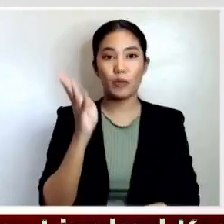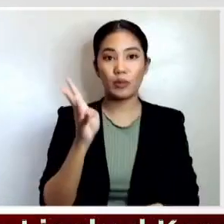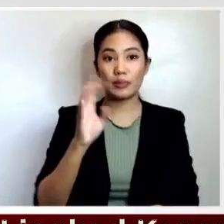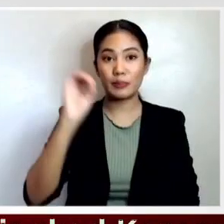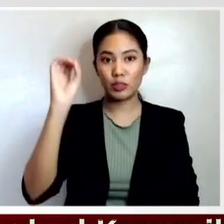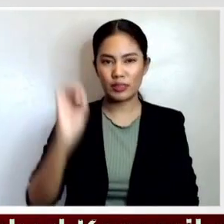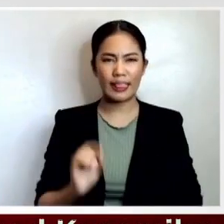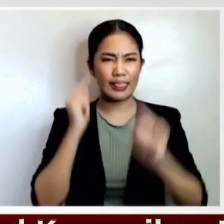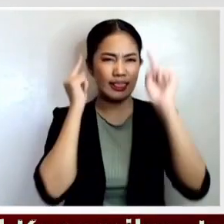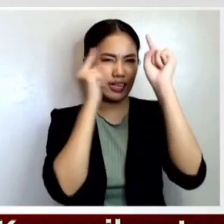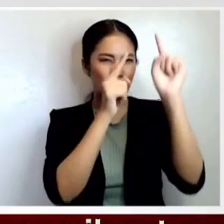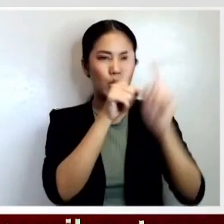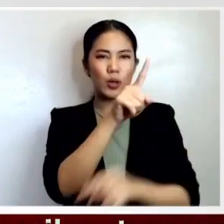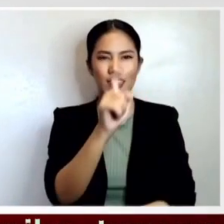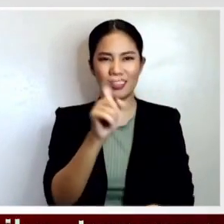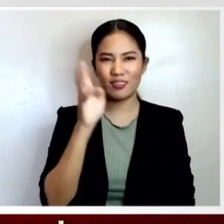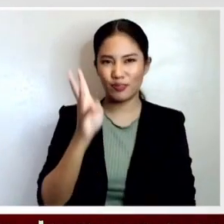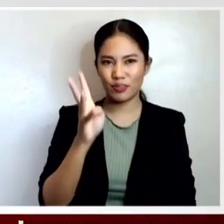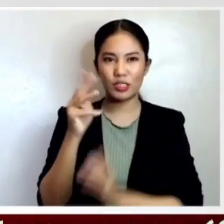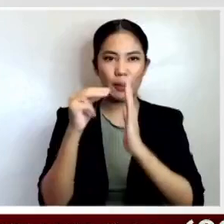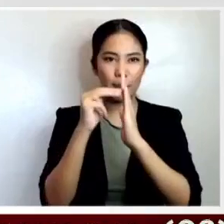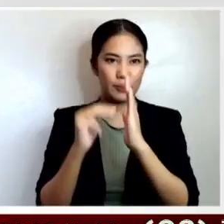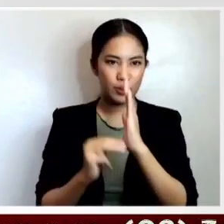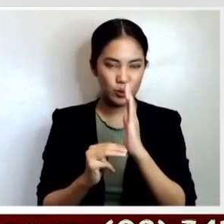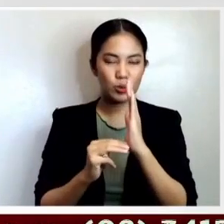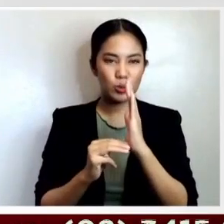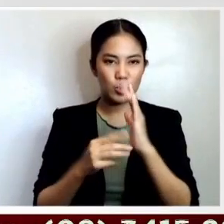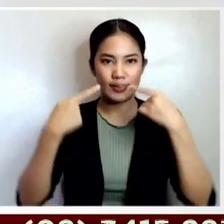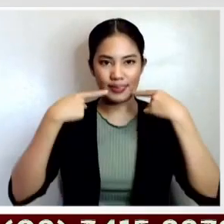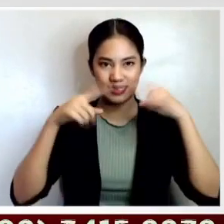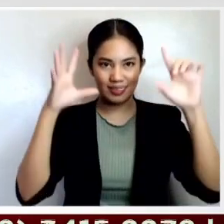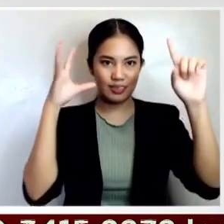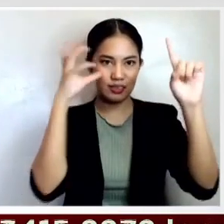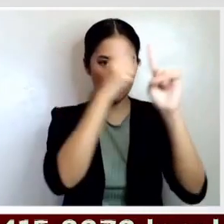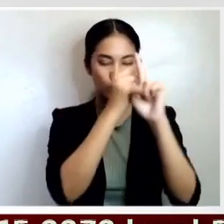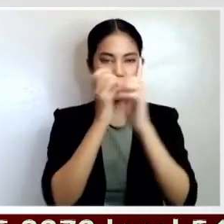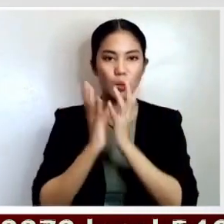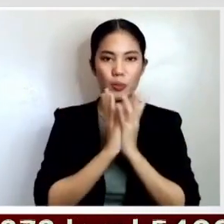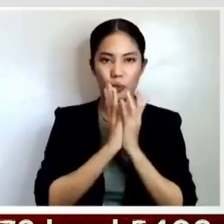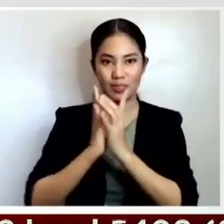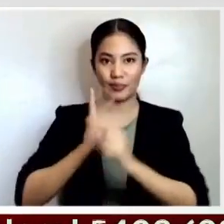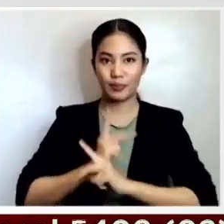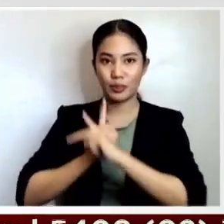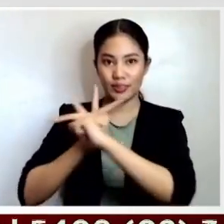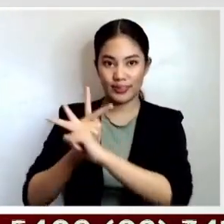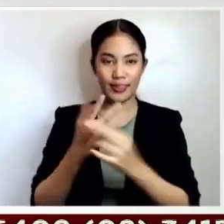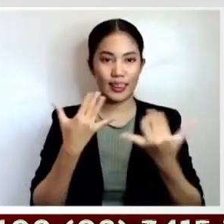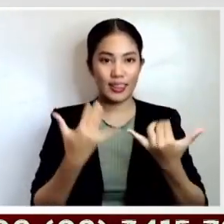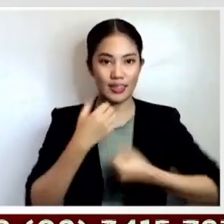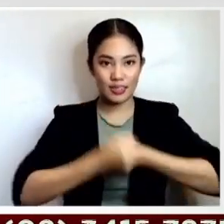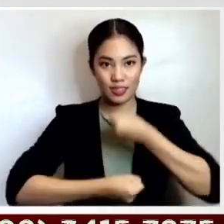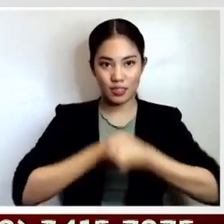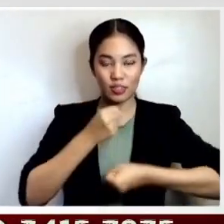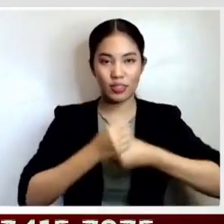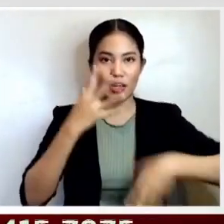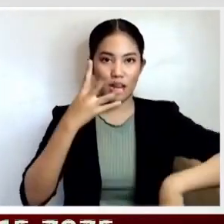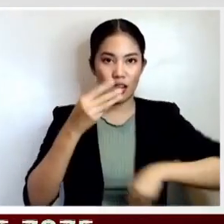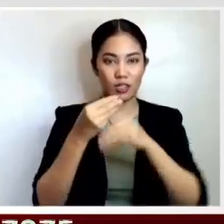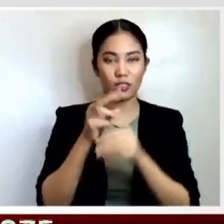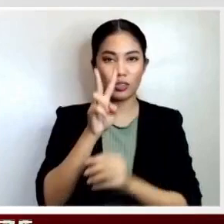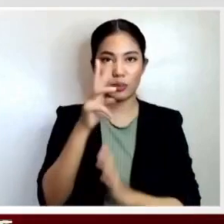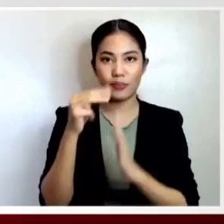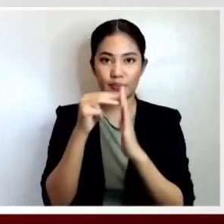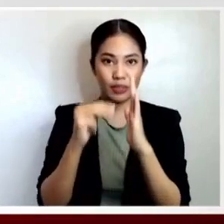140 million doses para makamit ang herd immunity sa bansa ngayong taon. Madadagdagan naman ito ng nasa 2 milyong doses